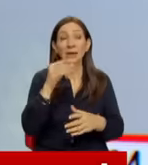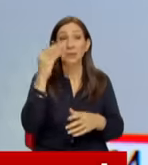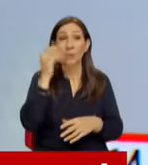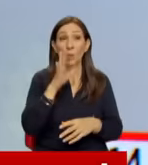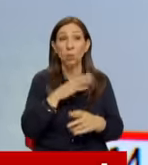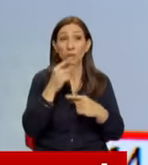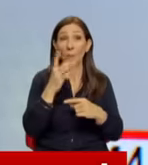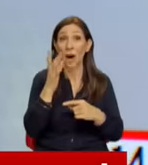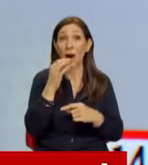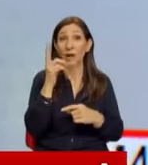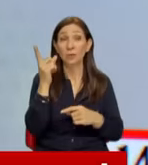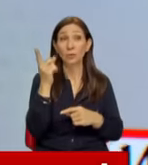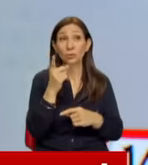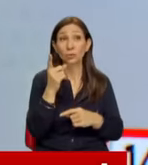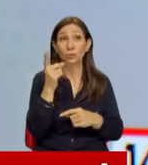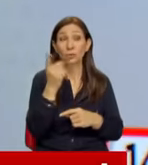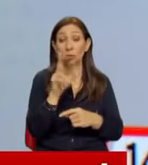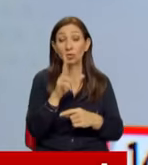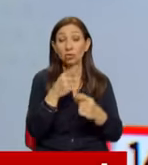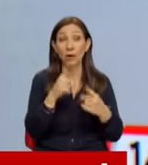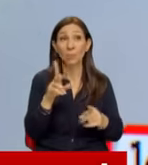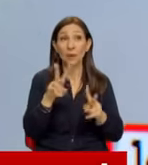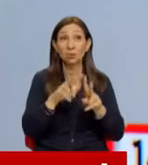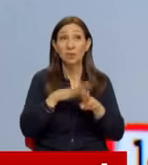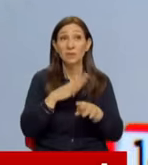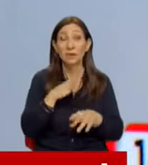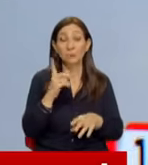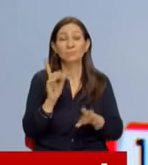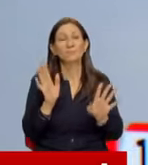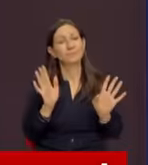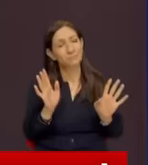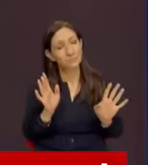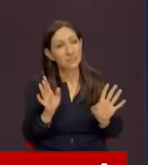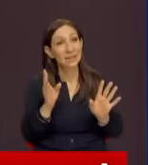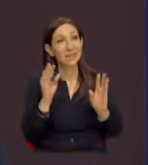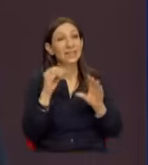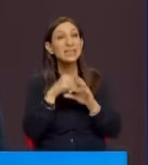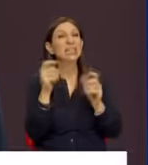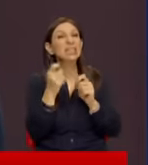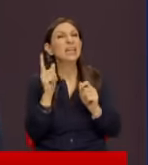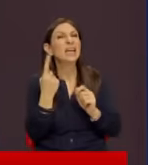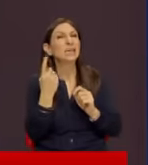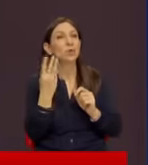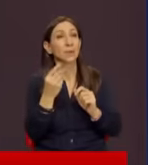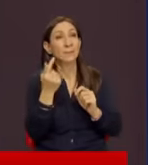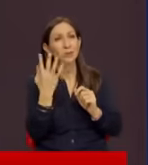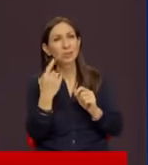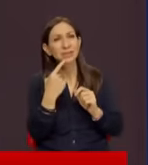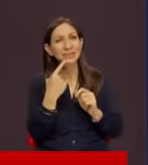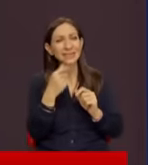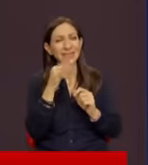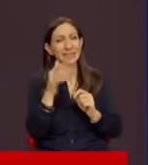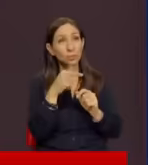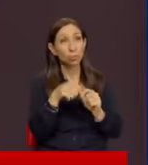konuşuyor ama Ankara'da ama da %30 fark atmış bir Mansur Yavaş var. Şimdi işin enteresan kısmı bak. Demin biraz önce Deniz